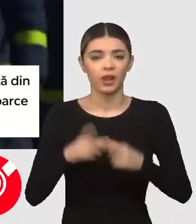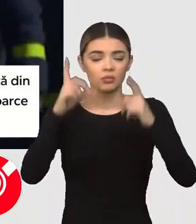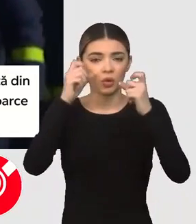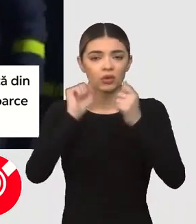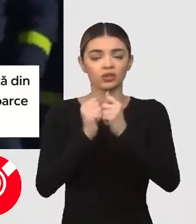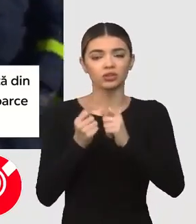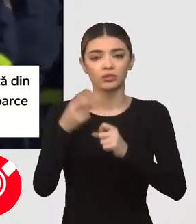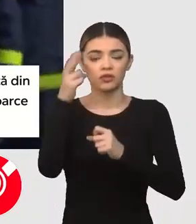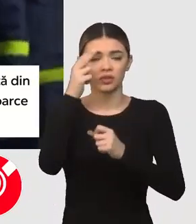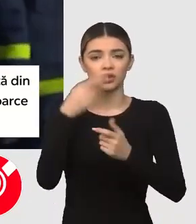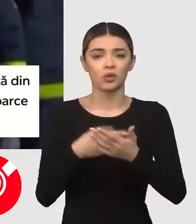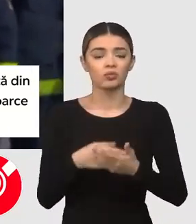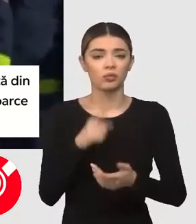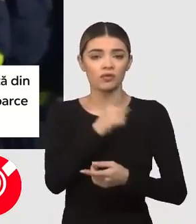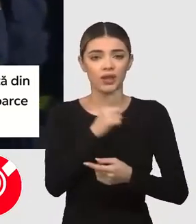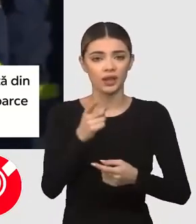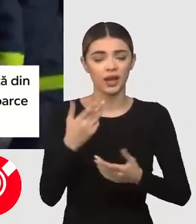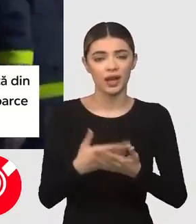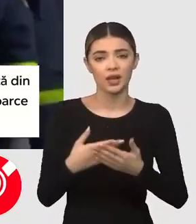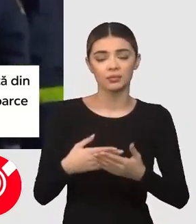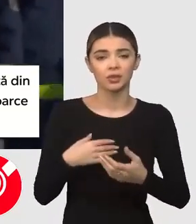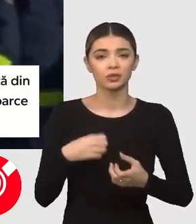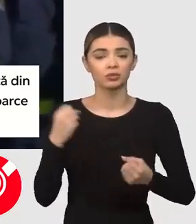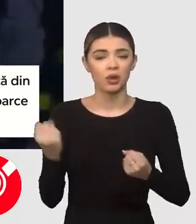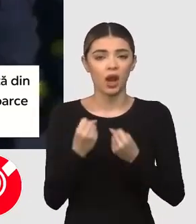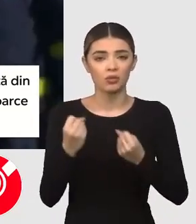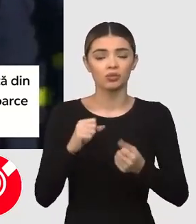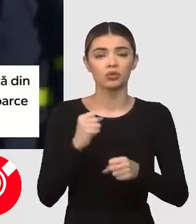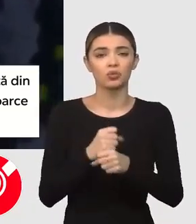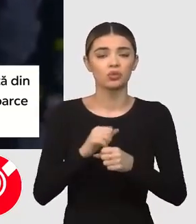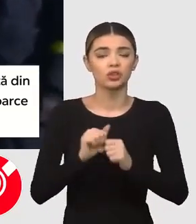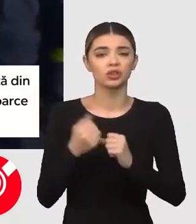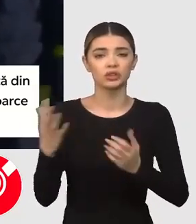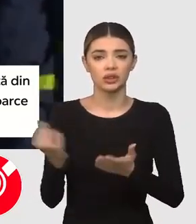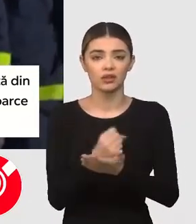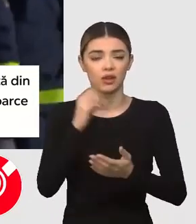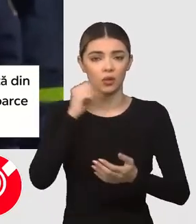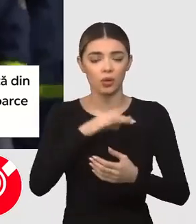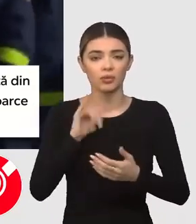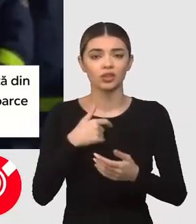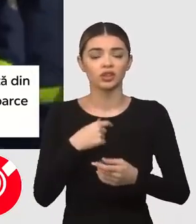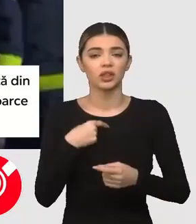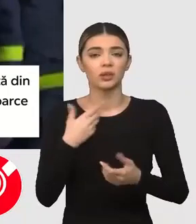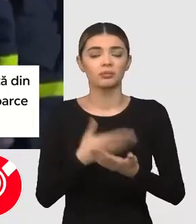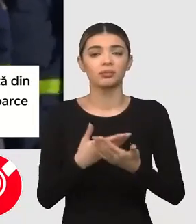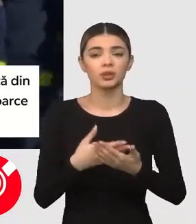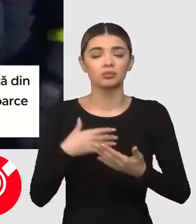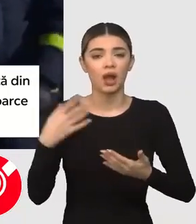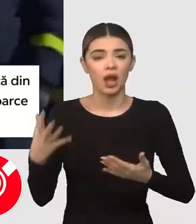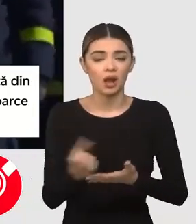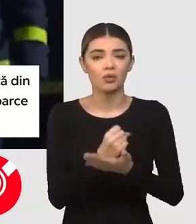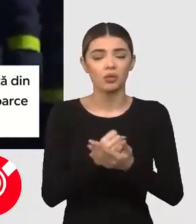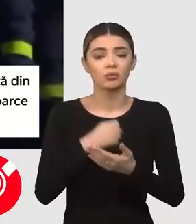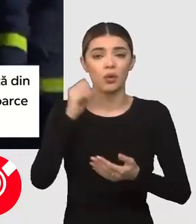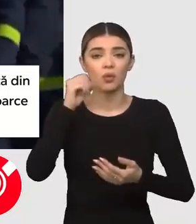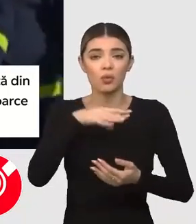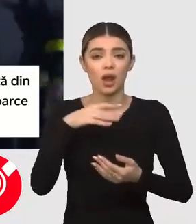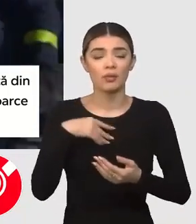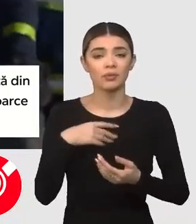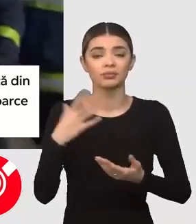acțiune, mărturiile de la fața locului, faptul că ați ținut în brațe